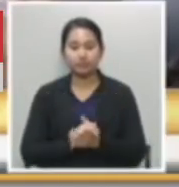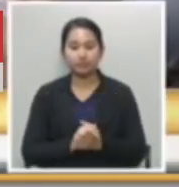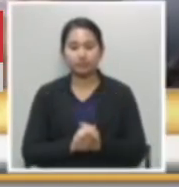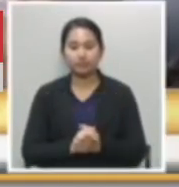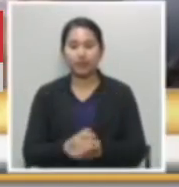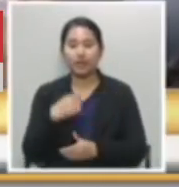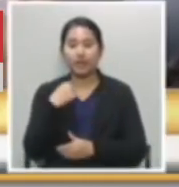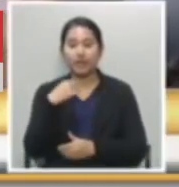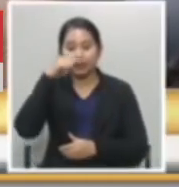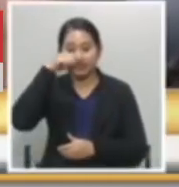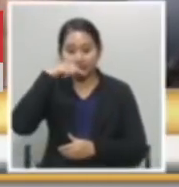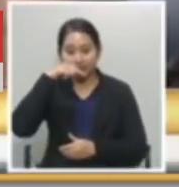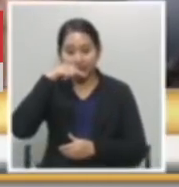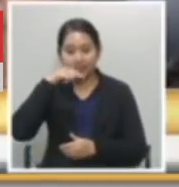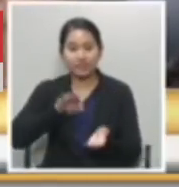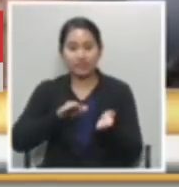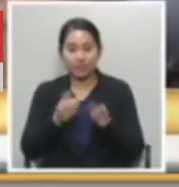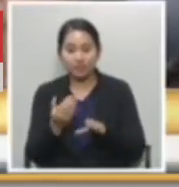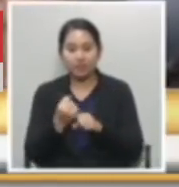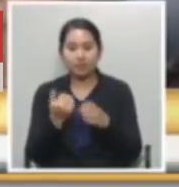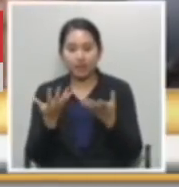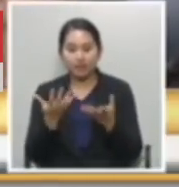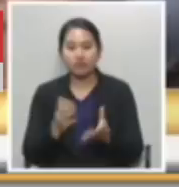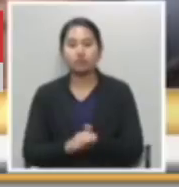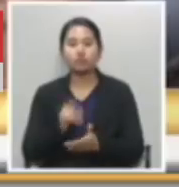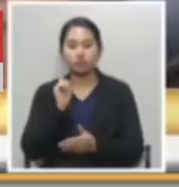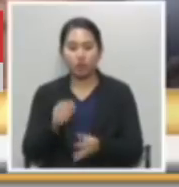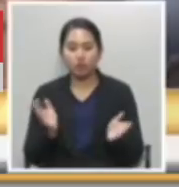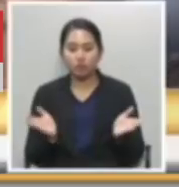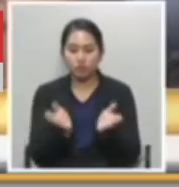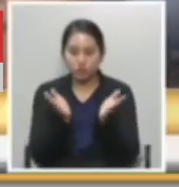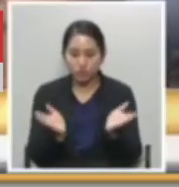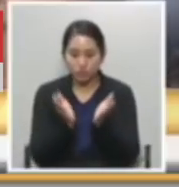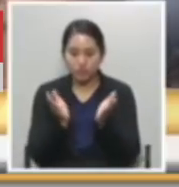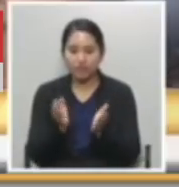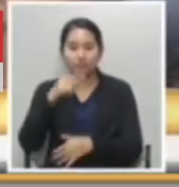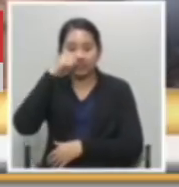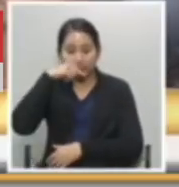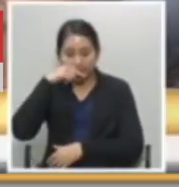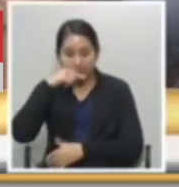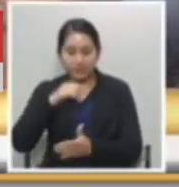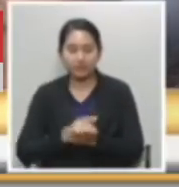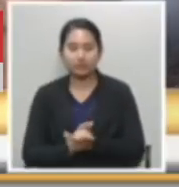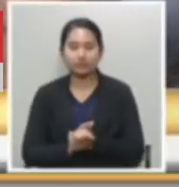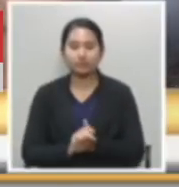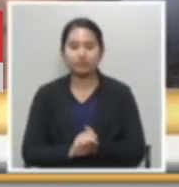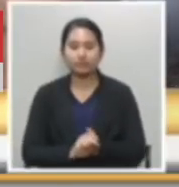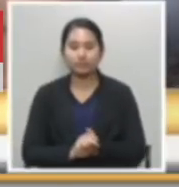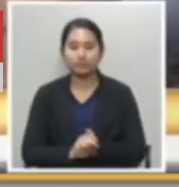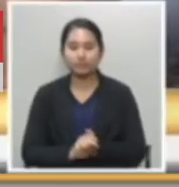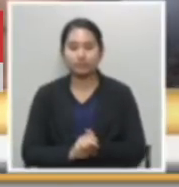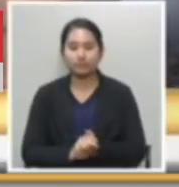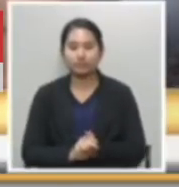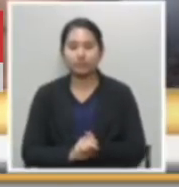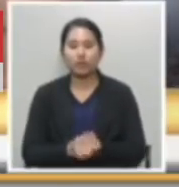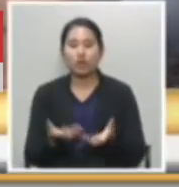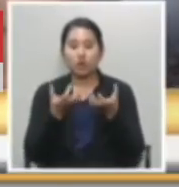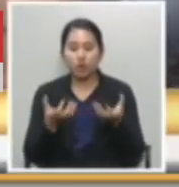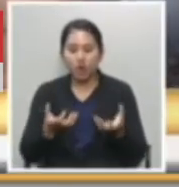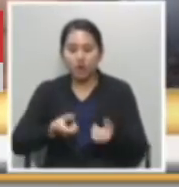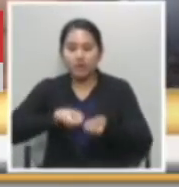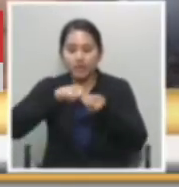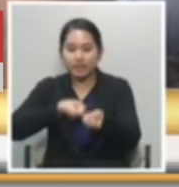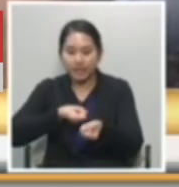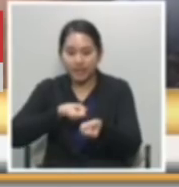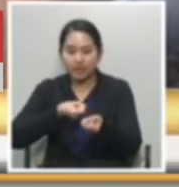อกเจ๊งแล้วเราต้องเน้นส่งเสริมภายในอย่างเดียว 1. ให้ยกระดับสินค้าราคาเกษตรทุกตัวยกจริ